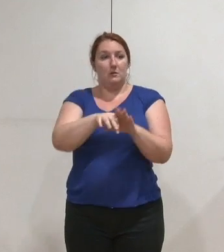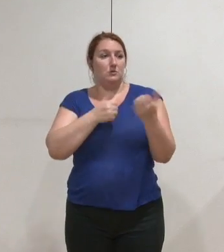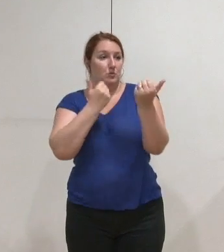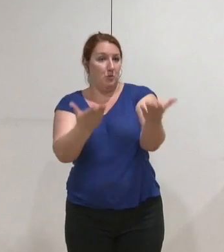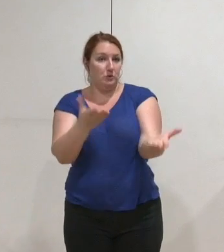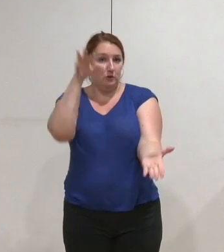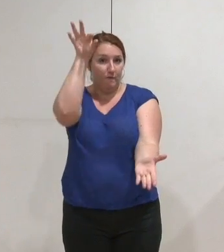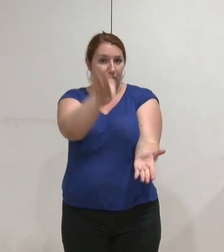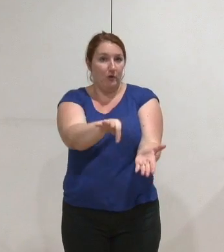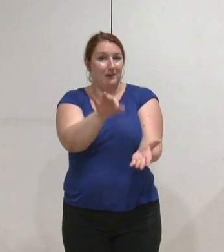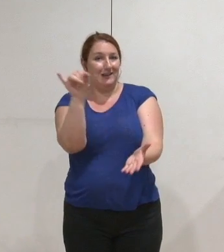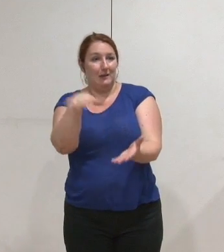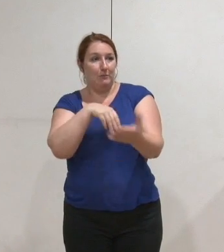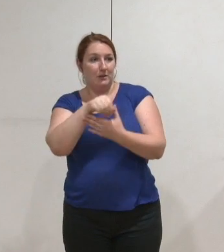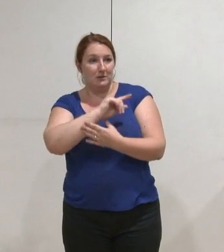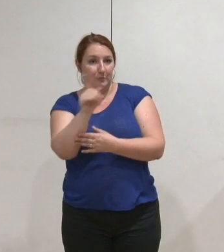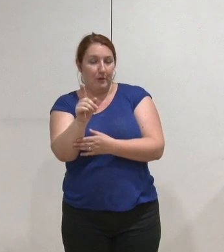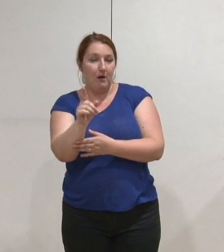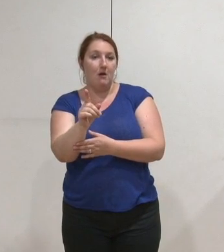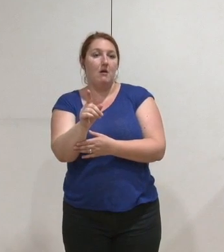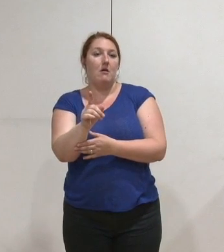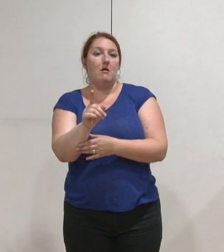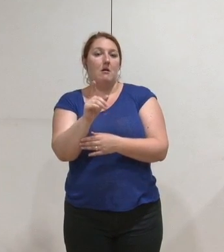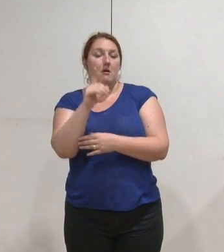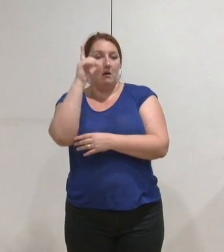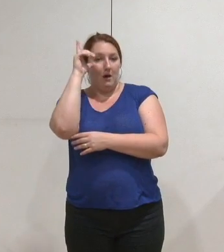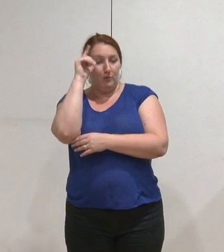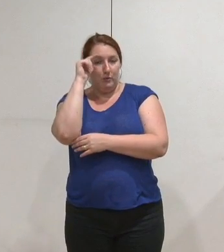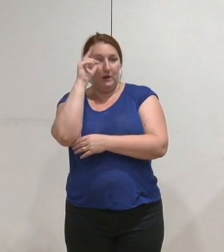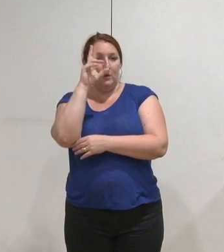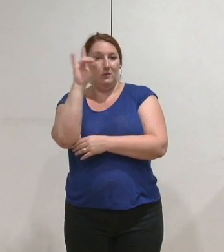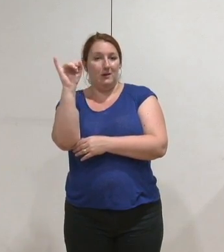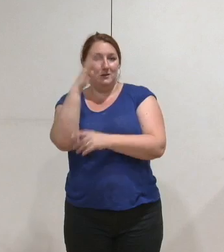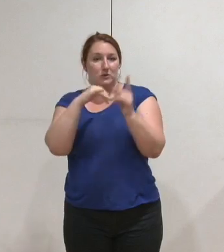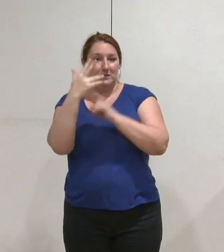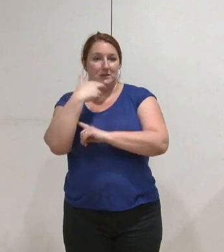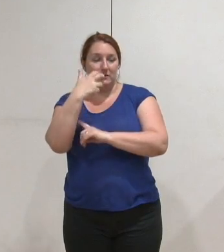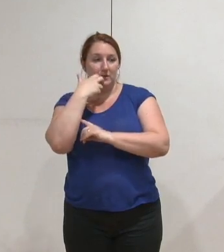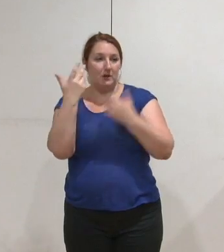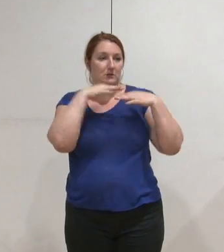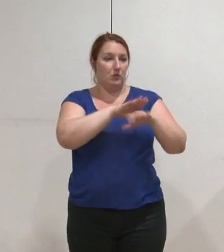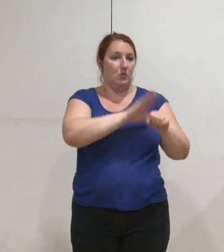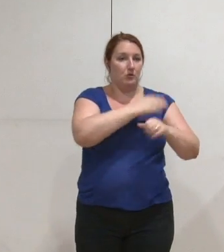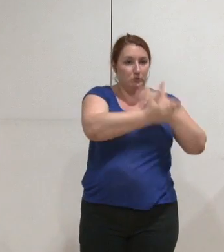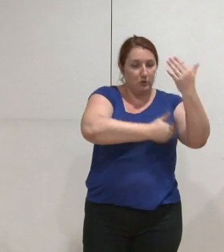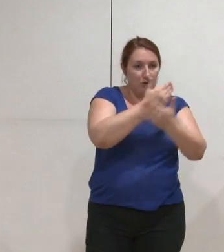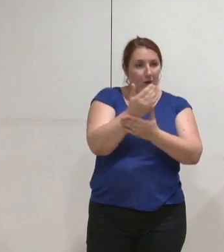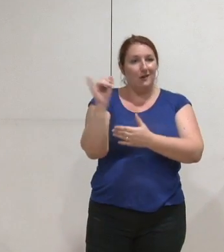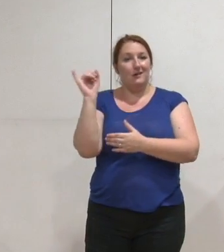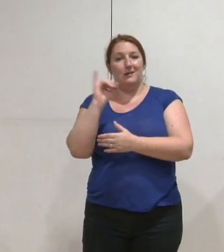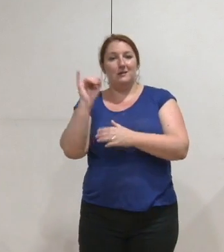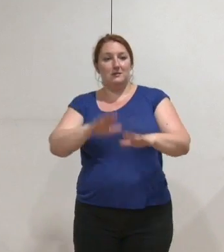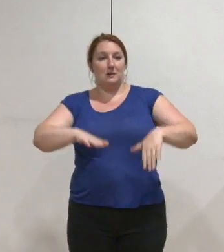au voix qui ne prend pas part au vote républicain udi société civile R ement de gauche et de progrès